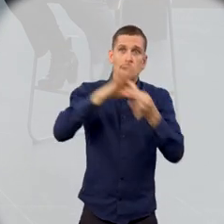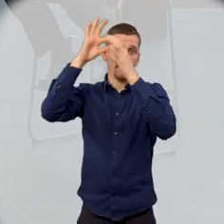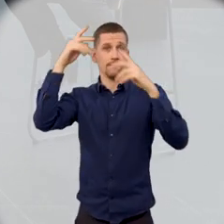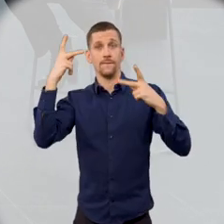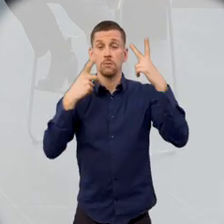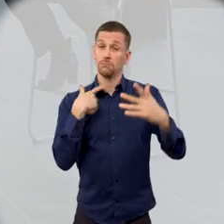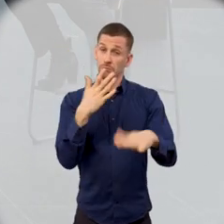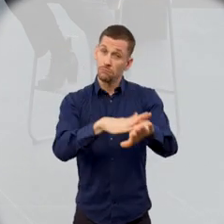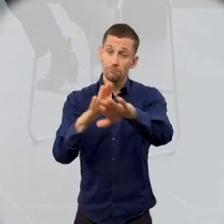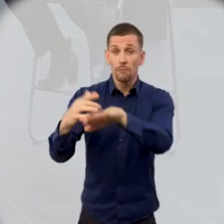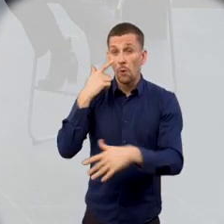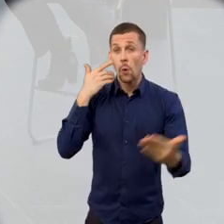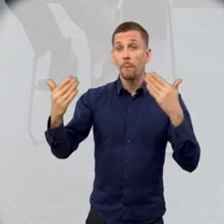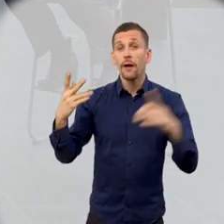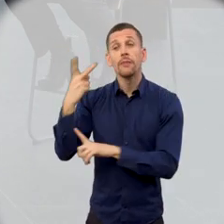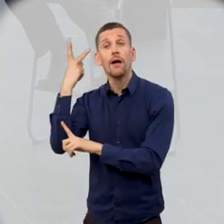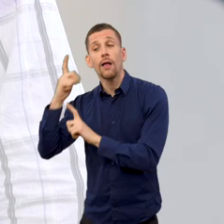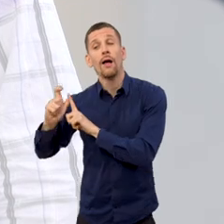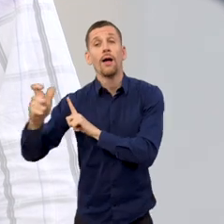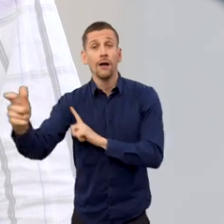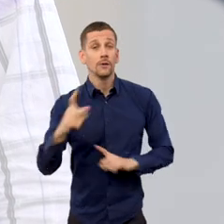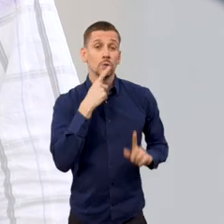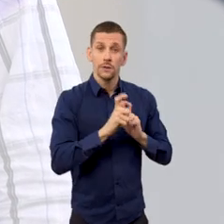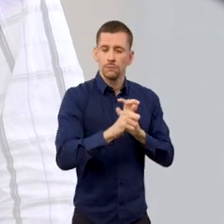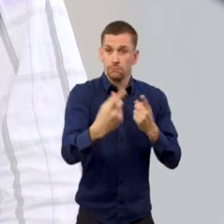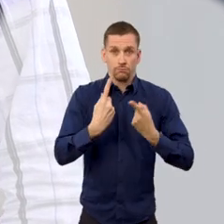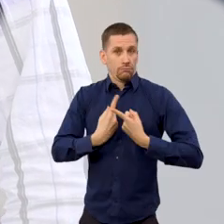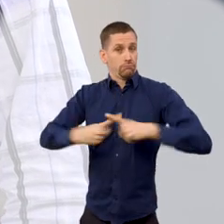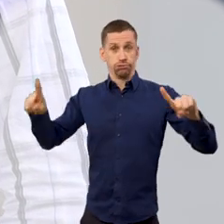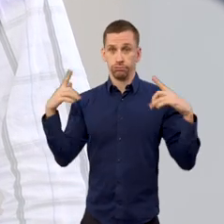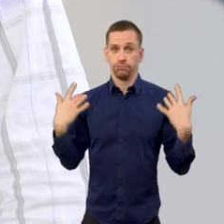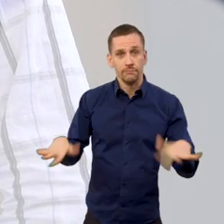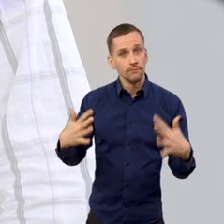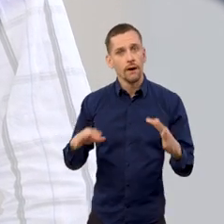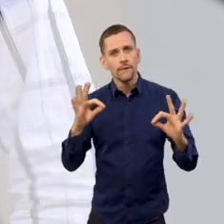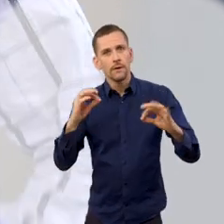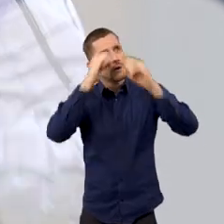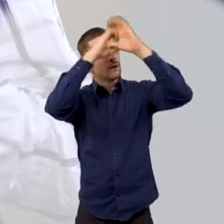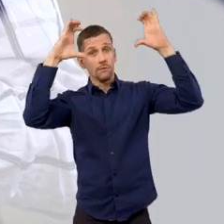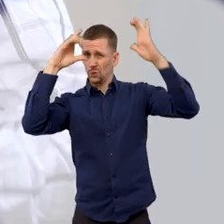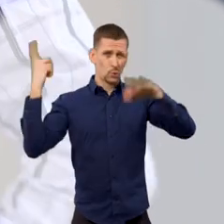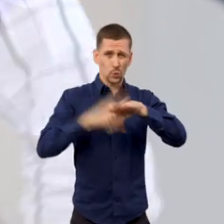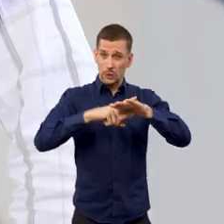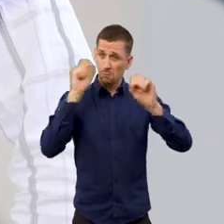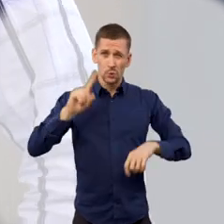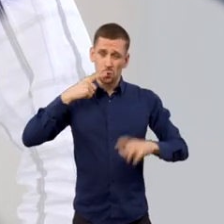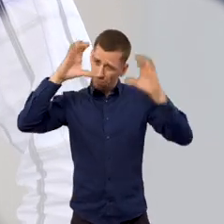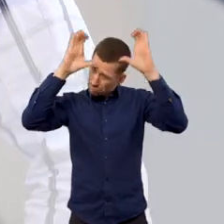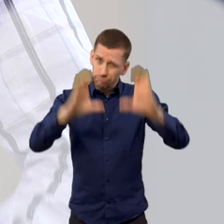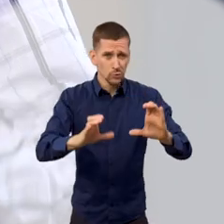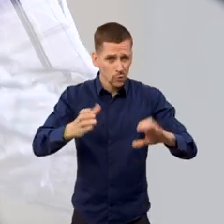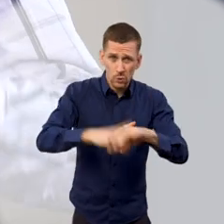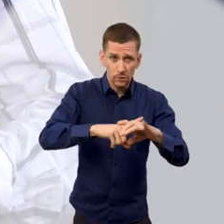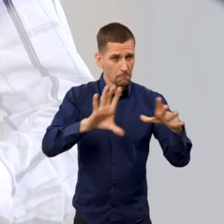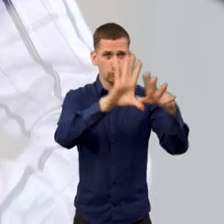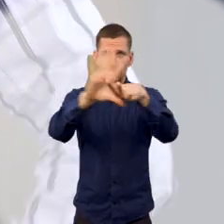chose qui est à noter, parce qu'ils passent cette étape des entendants où nous, on va déconstruire une pensée pour la projeter en image. Les personnes sourdes,